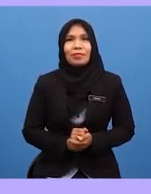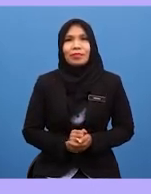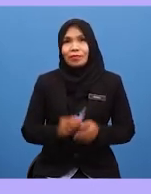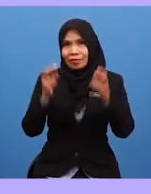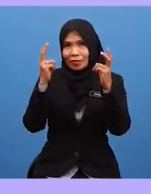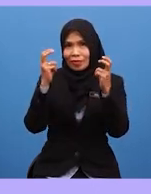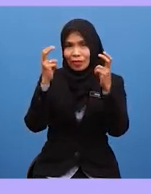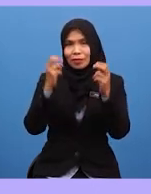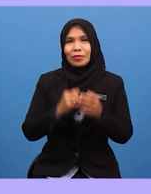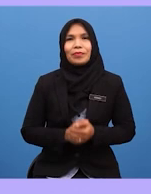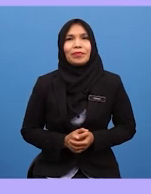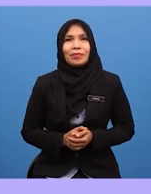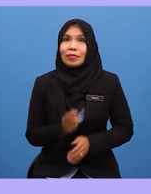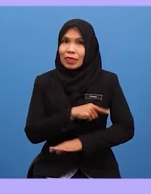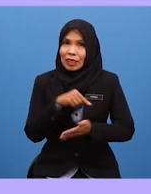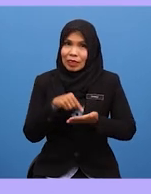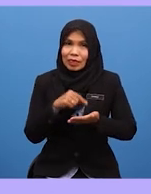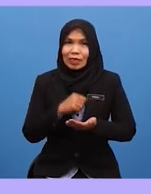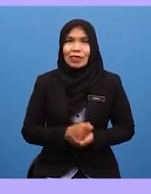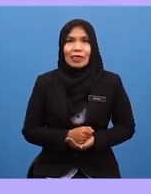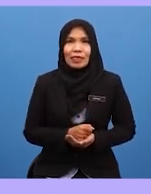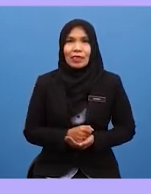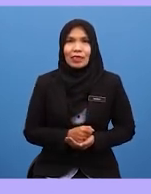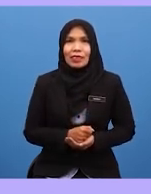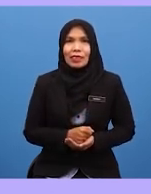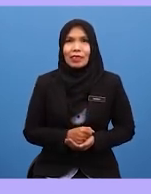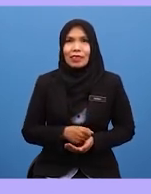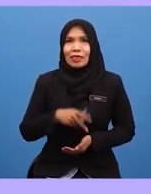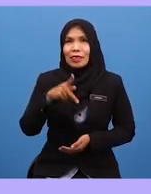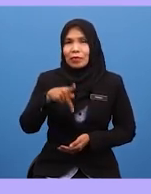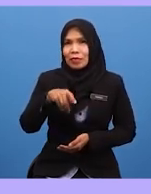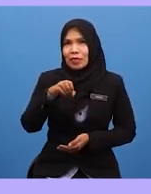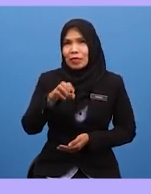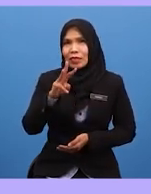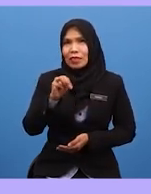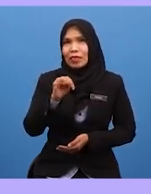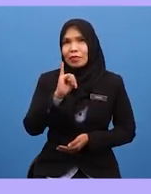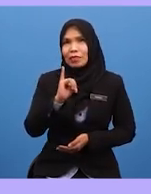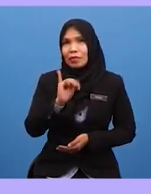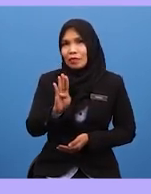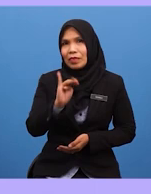kita pada hari ini adalah pembiakan dan pertumbuhan.